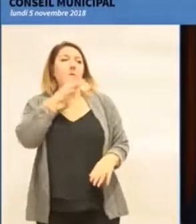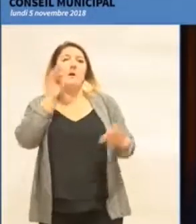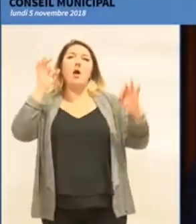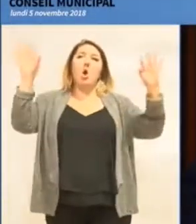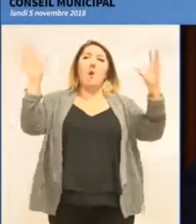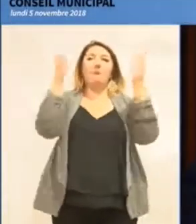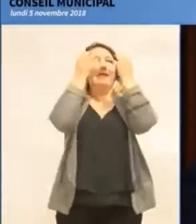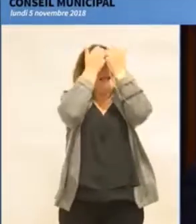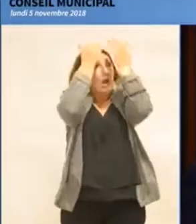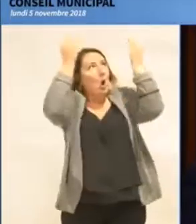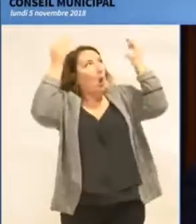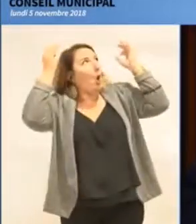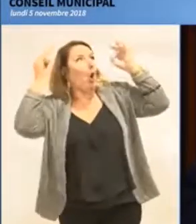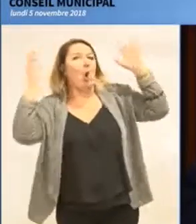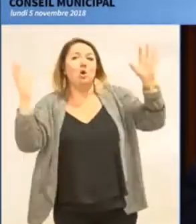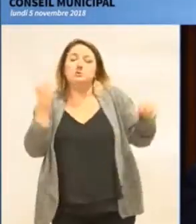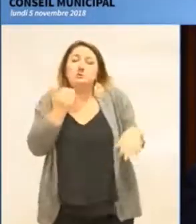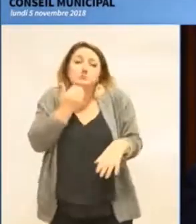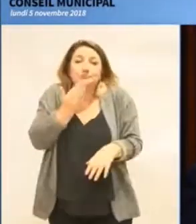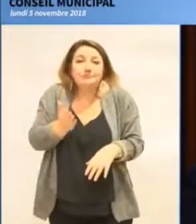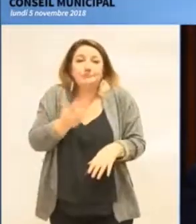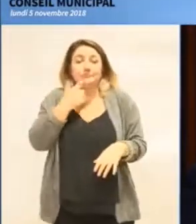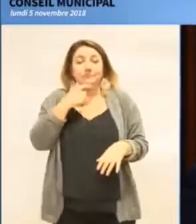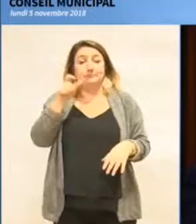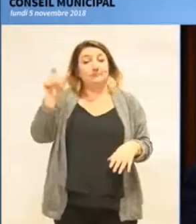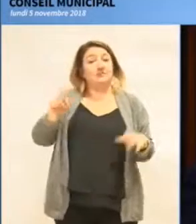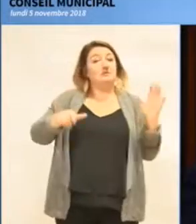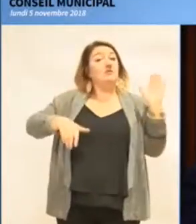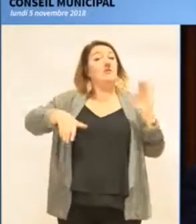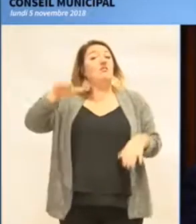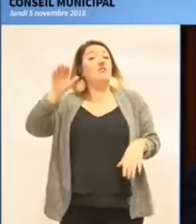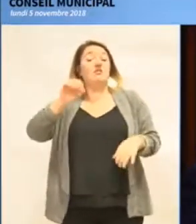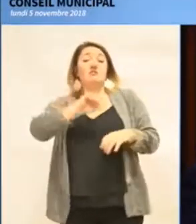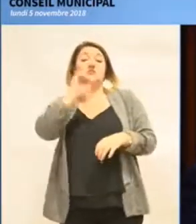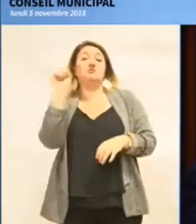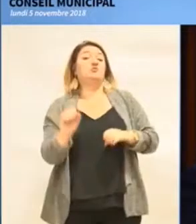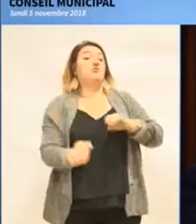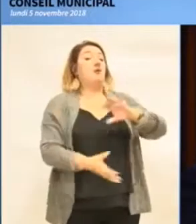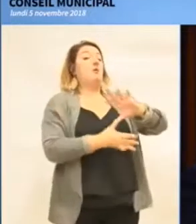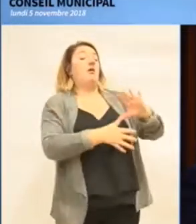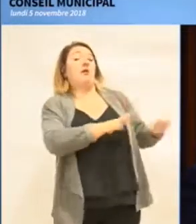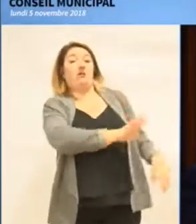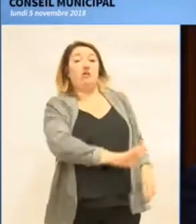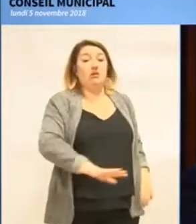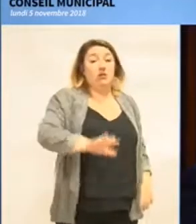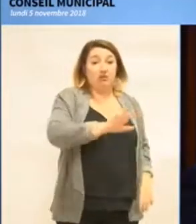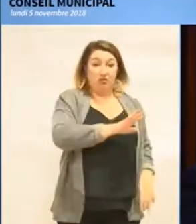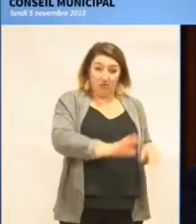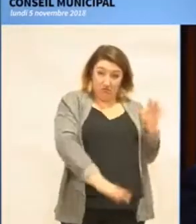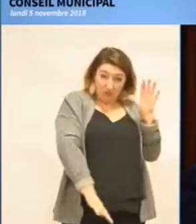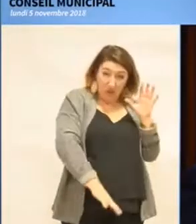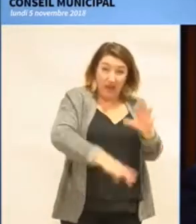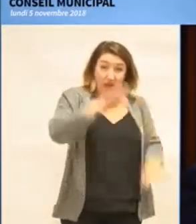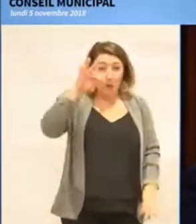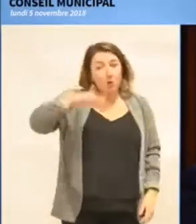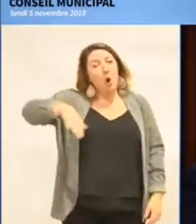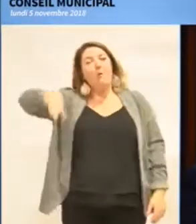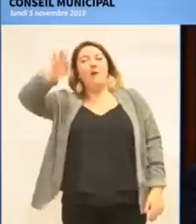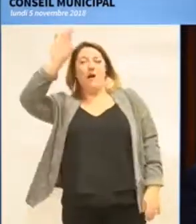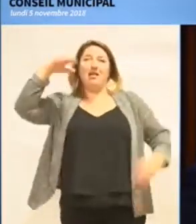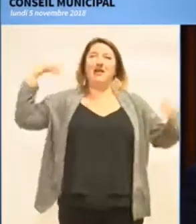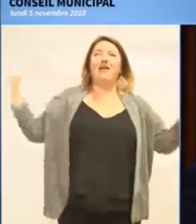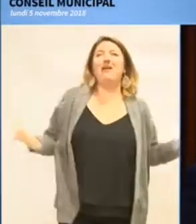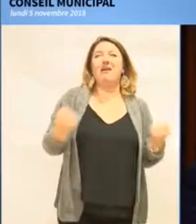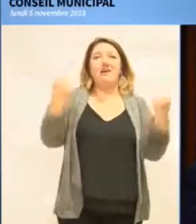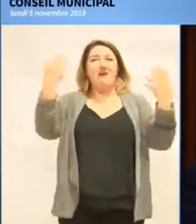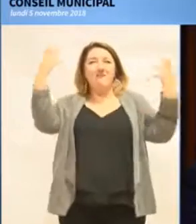cloche. Et quand on voit qu'un candidat dans un pays sud-américain a été élu en promettant la légalisation